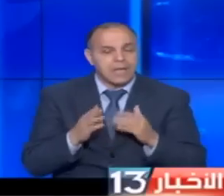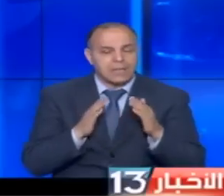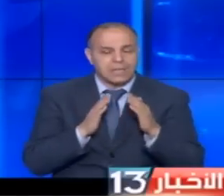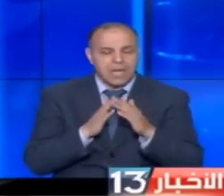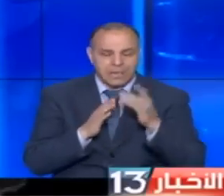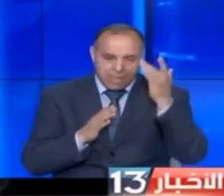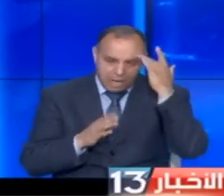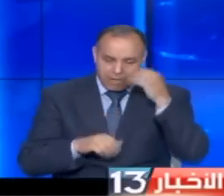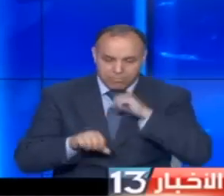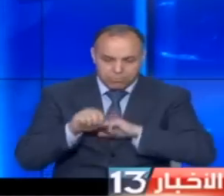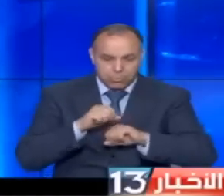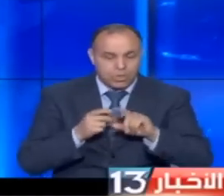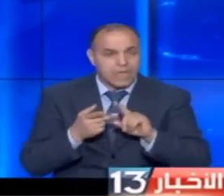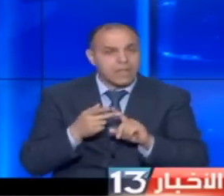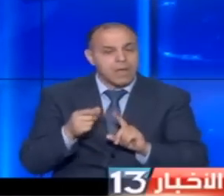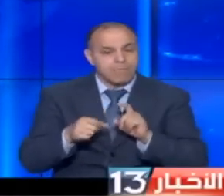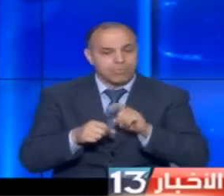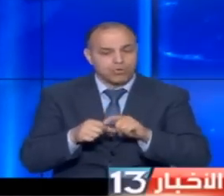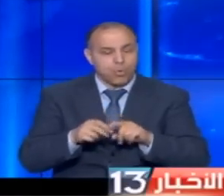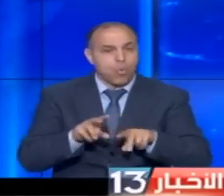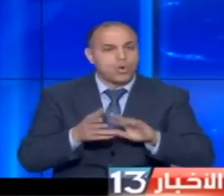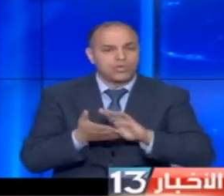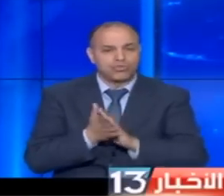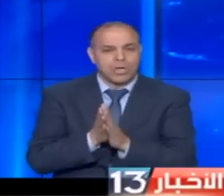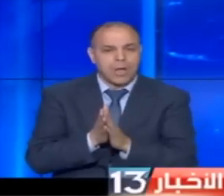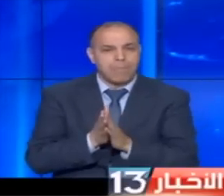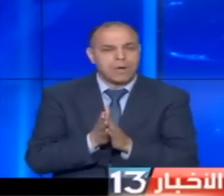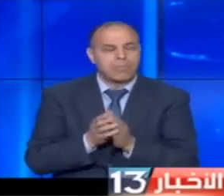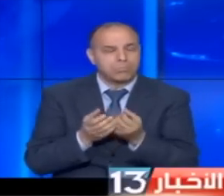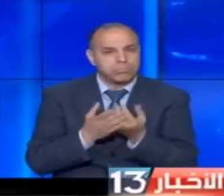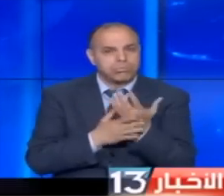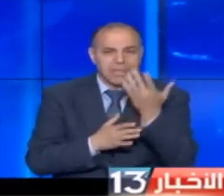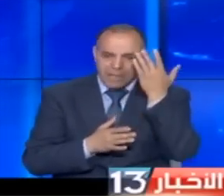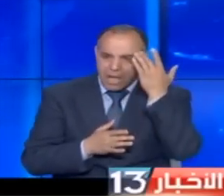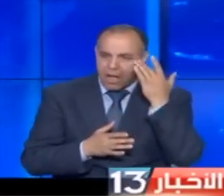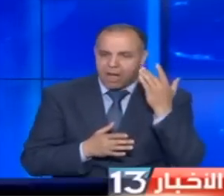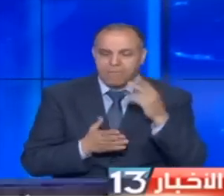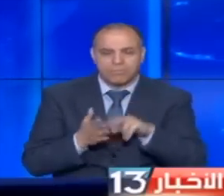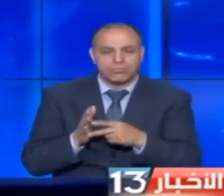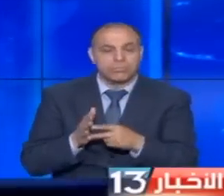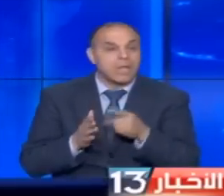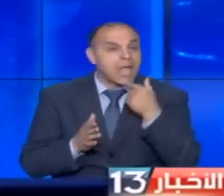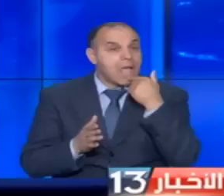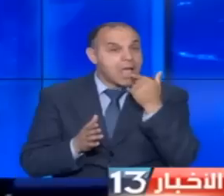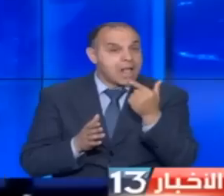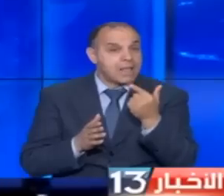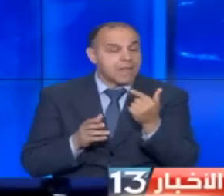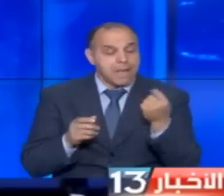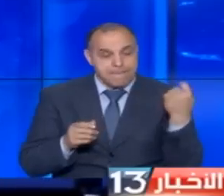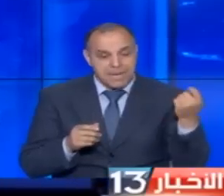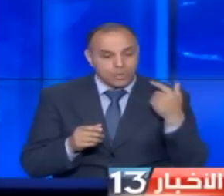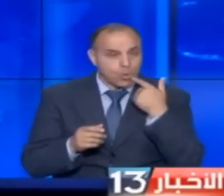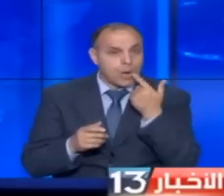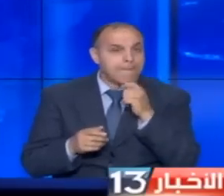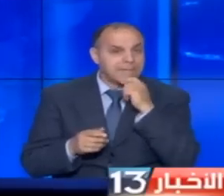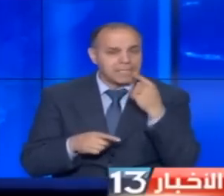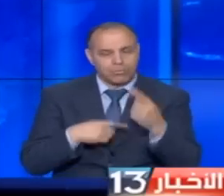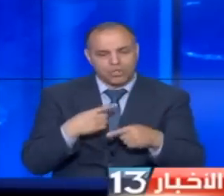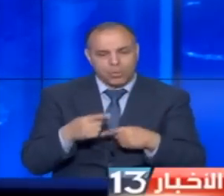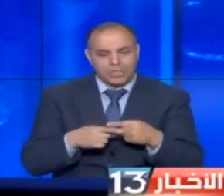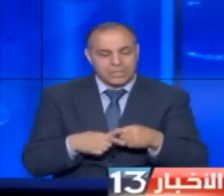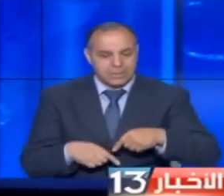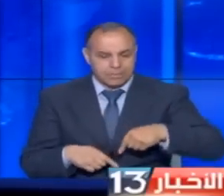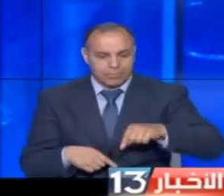بالجهه بمشاركه جمعيه اشراق للثقافه والفنون هذا المهرجان المساله متواصلا